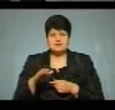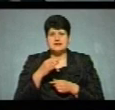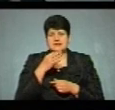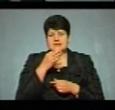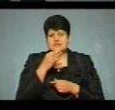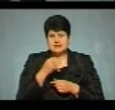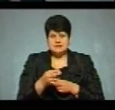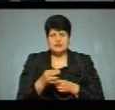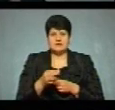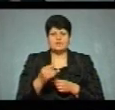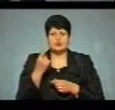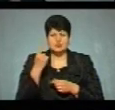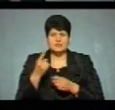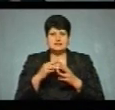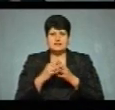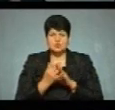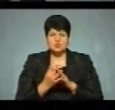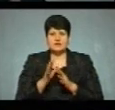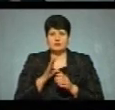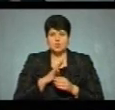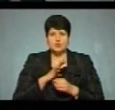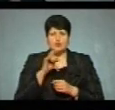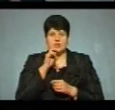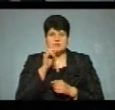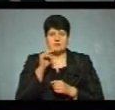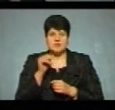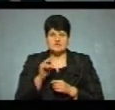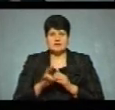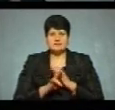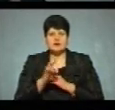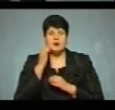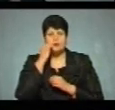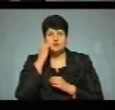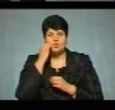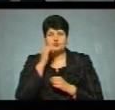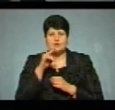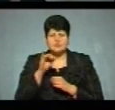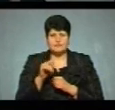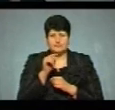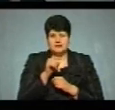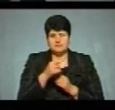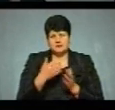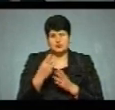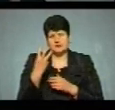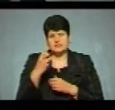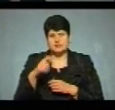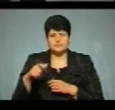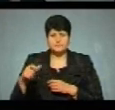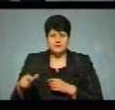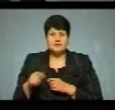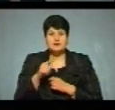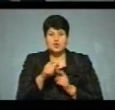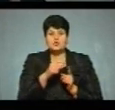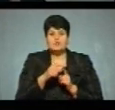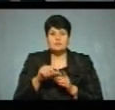селі Дунаїв одна парафія, яка належала до Української православної церкви Московського патріархату. У ній близько 300 осіб. За його словами,